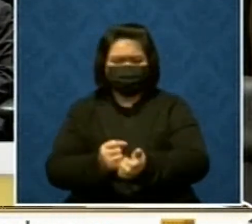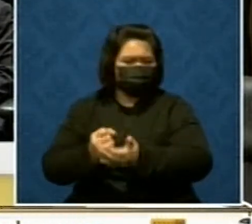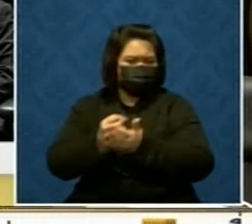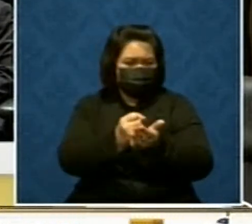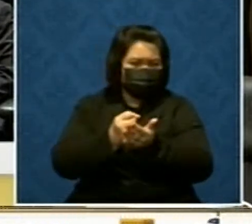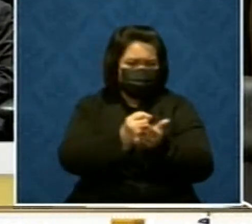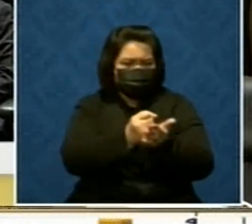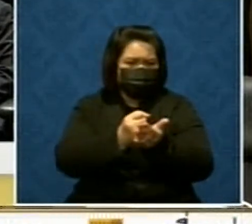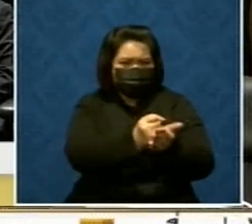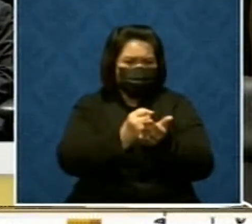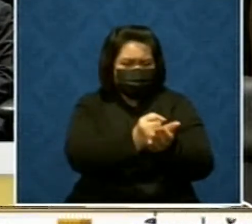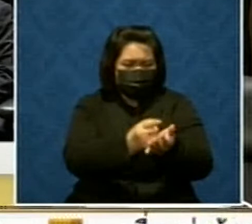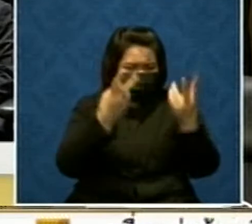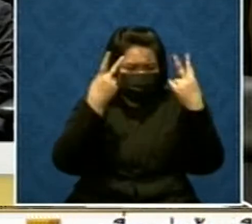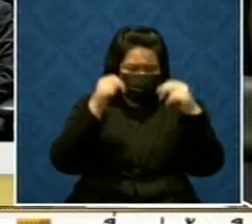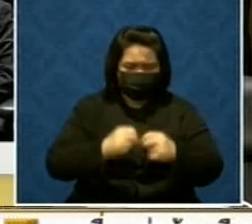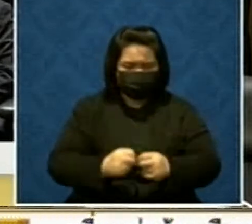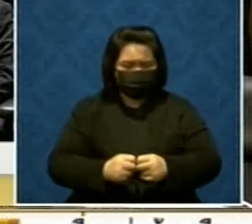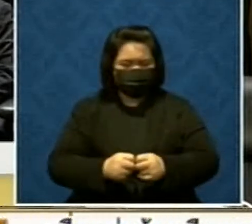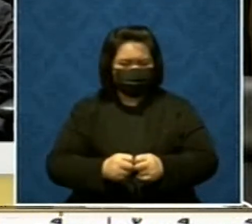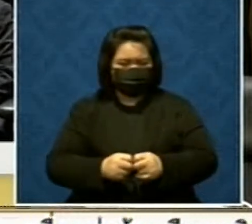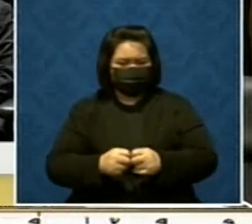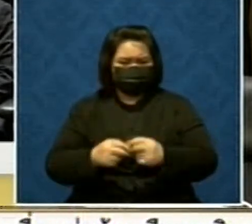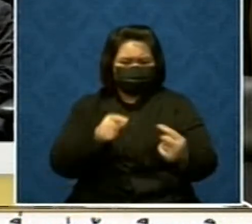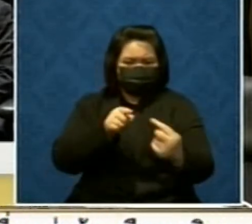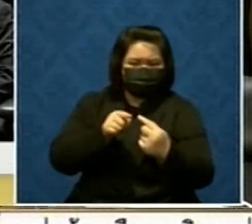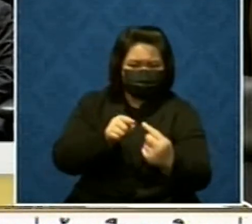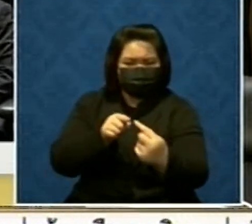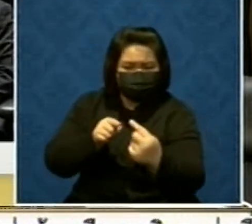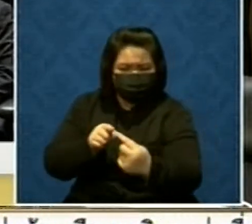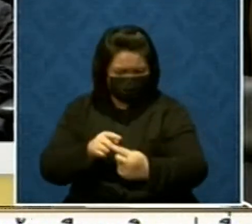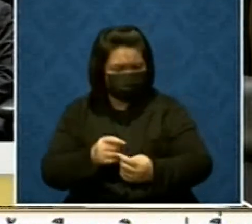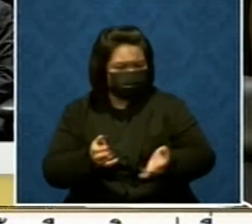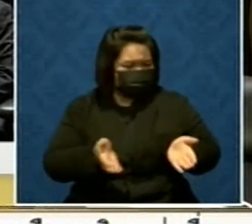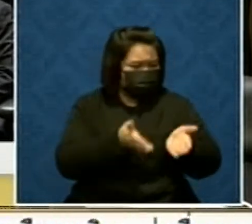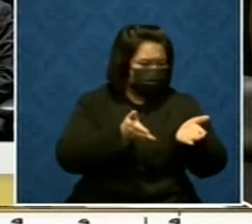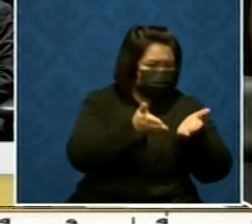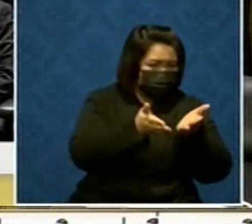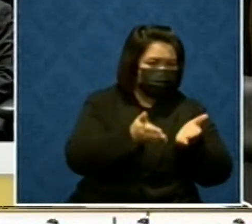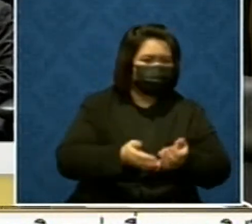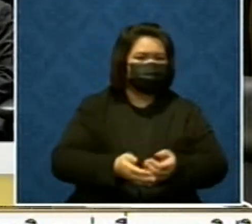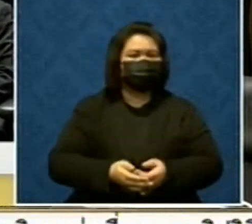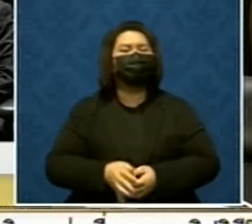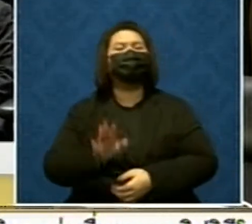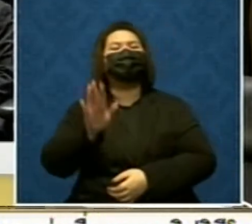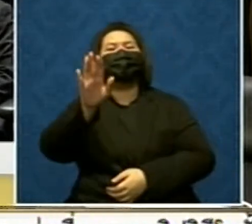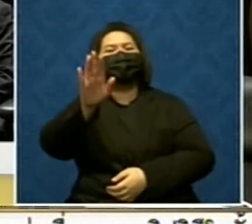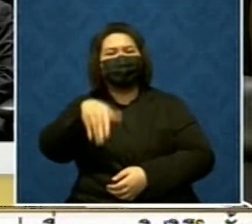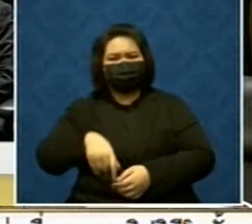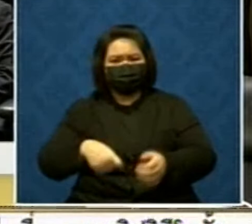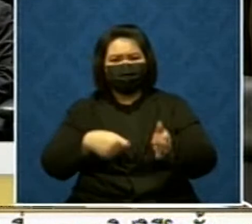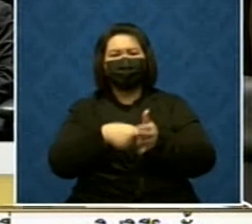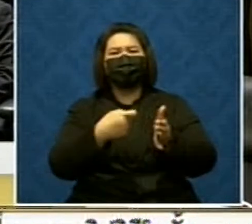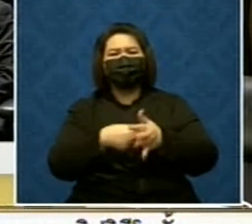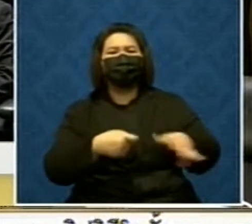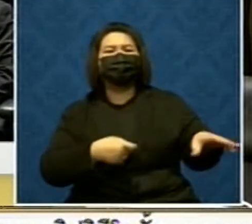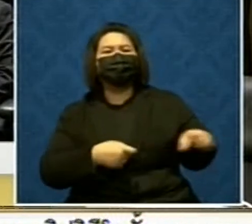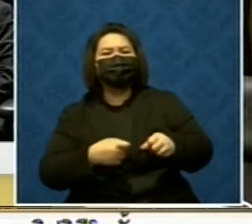เอกประยุทธ์จนไม่ลืมหูลืมตาเพราะเหตุนี้นี่ไงครับการแต่งตั้งแบบเนี้ย